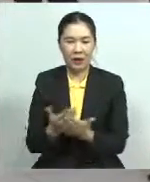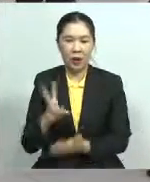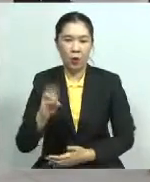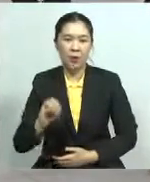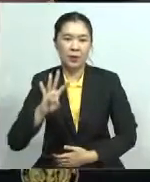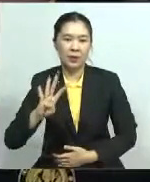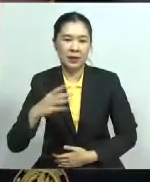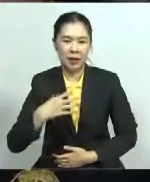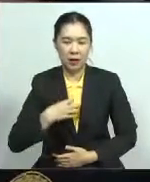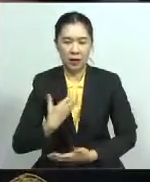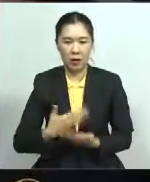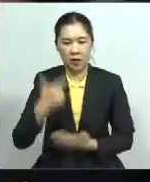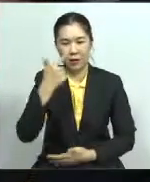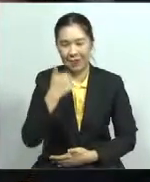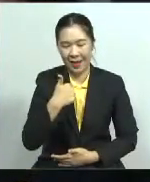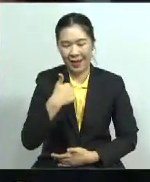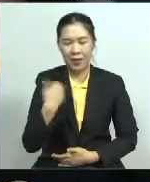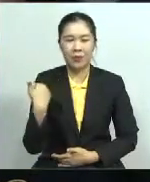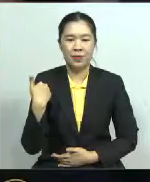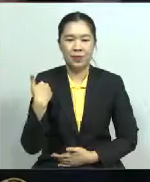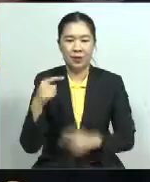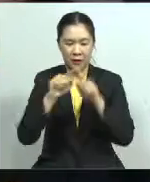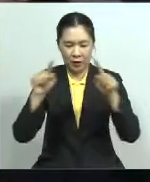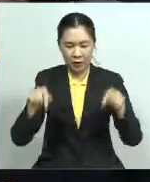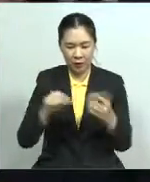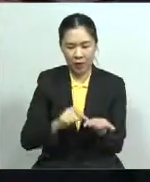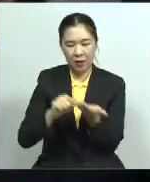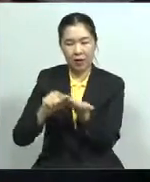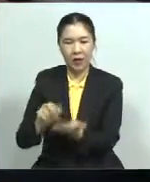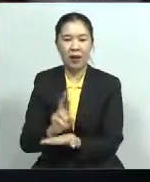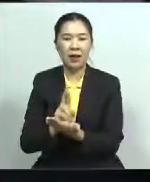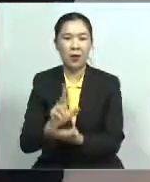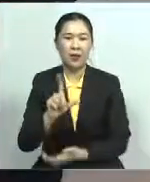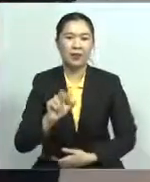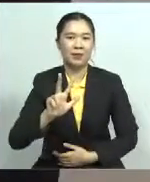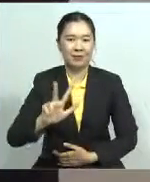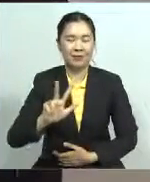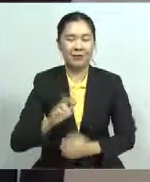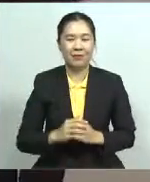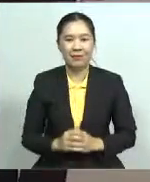ทองแดง95คนและเกียรติคุณประกาศอีก23รางวัลค่ะ